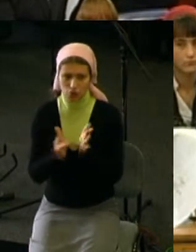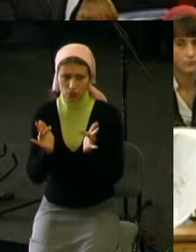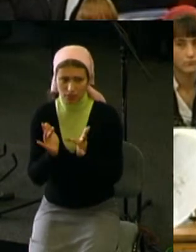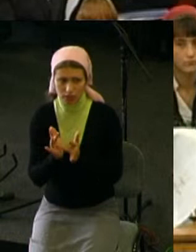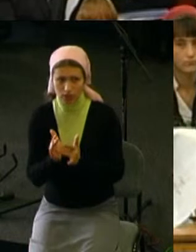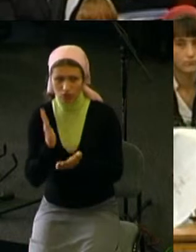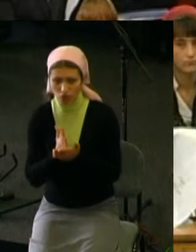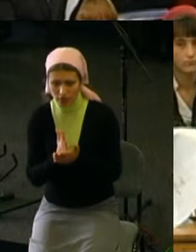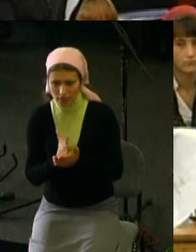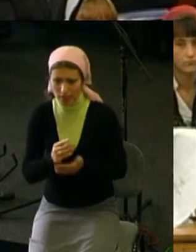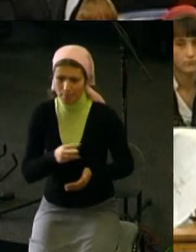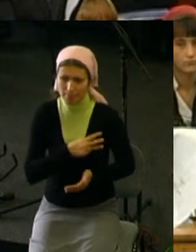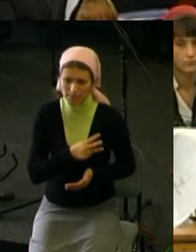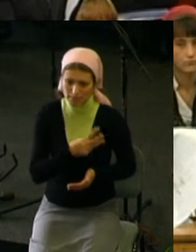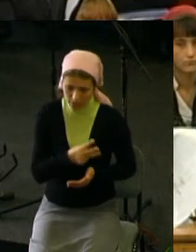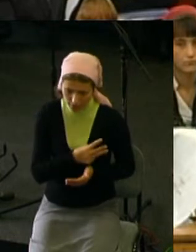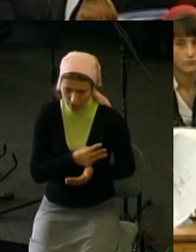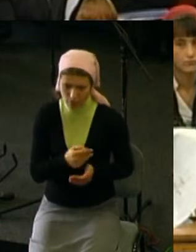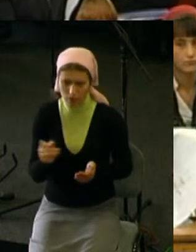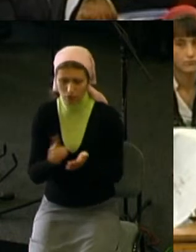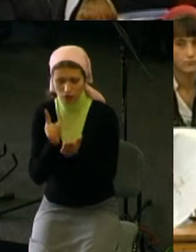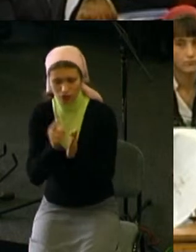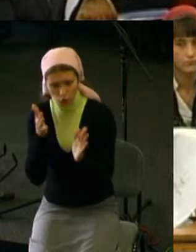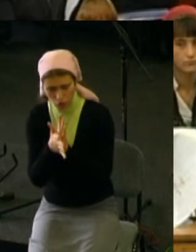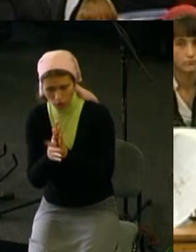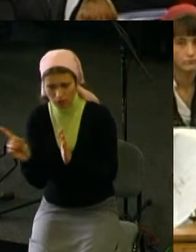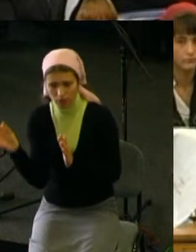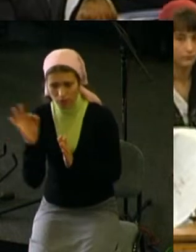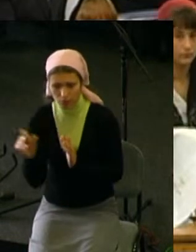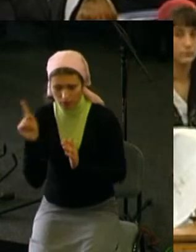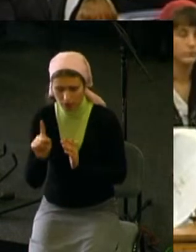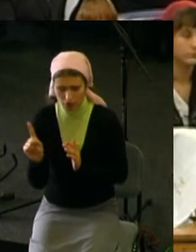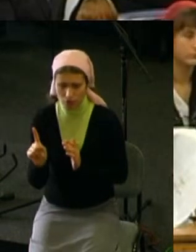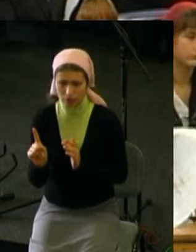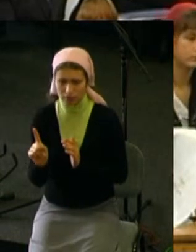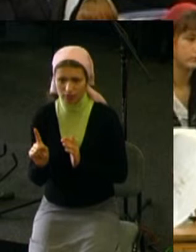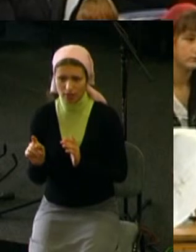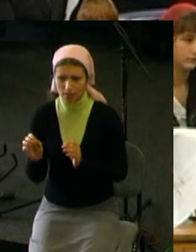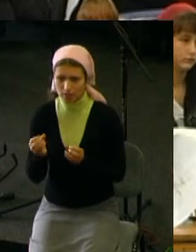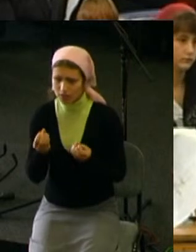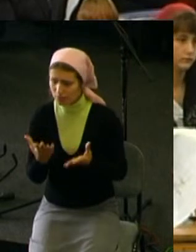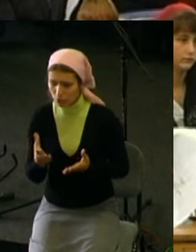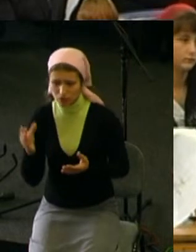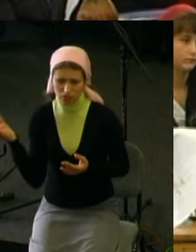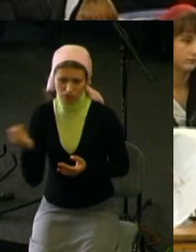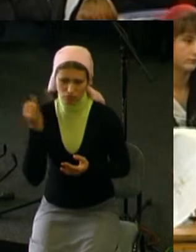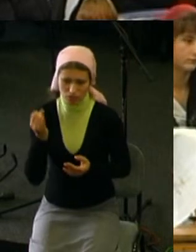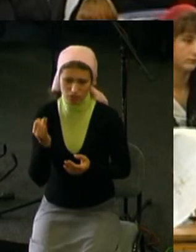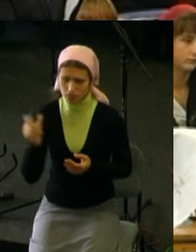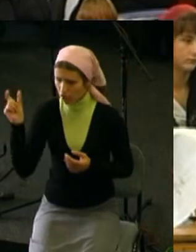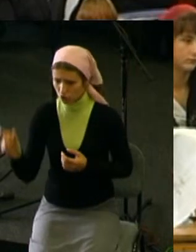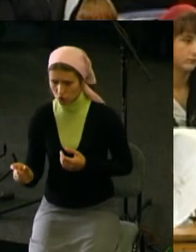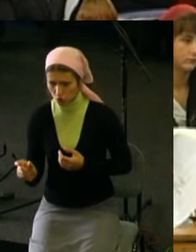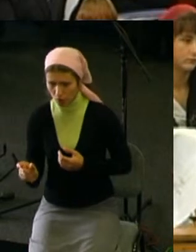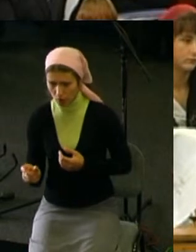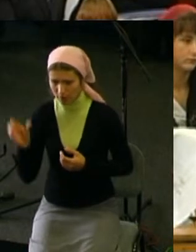що він їм місці я ми маємо розуміти про те що це не просто історична особа на хресті була